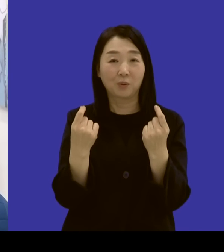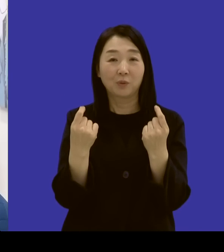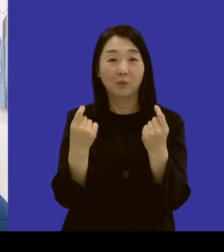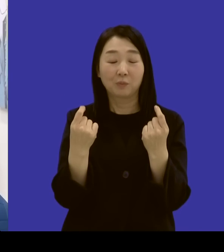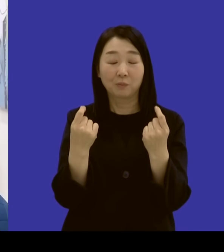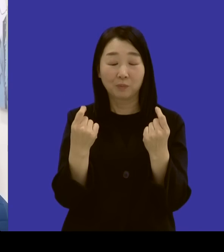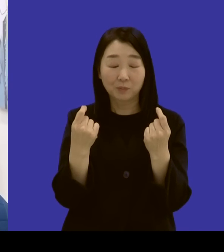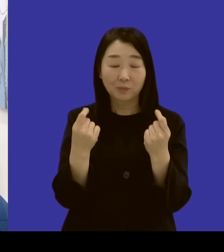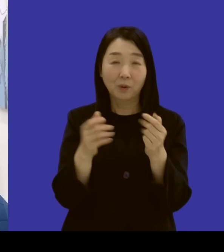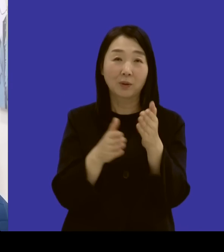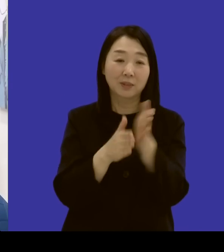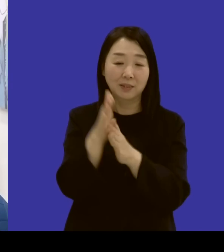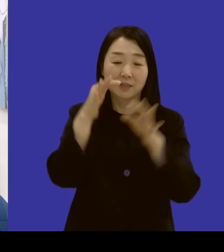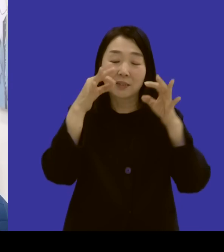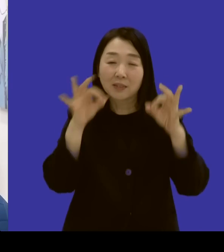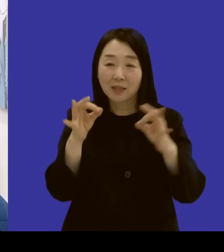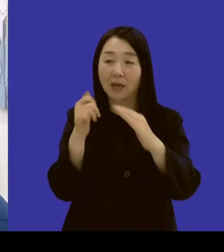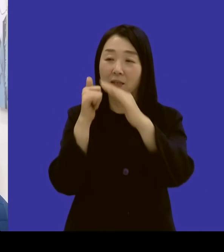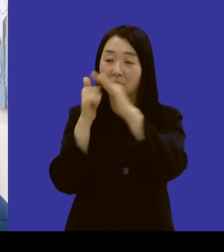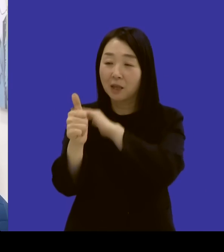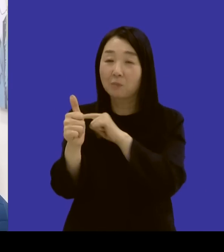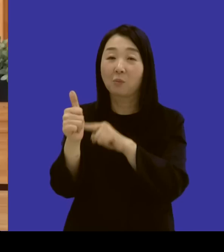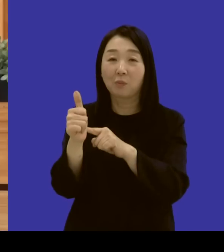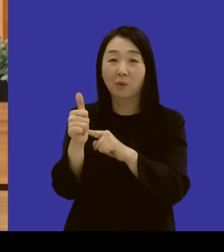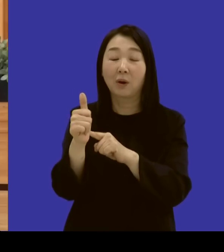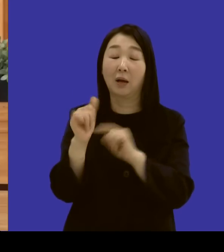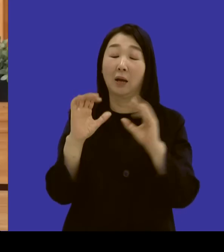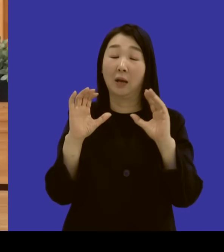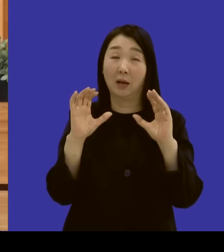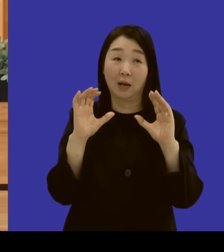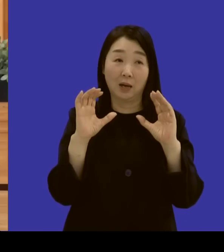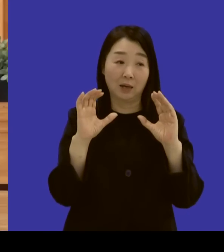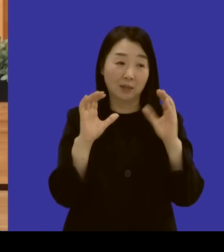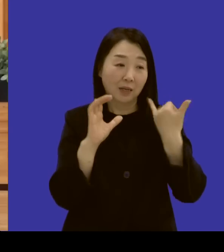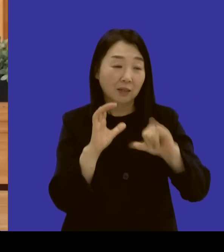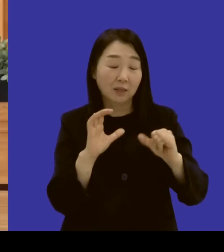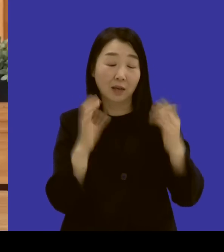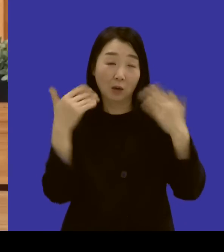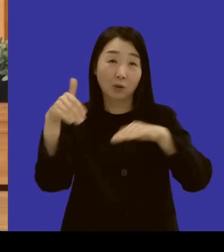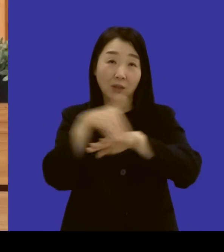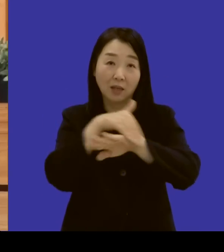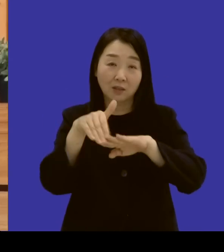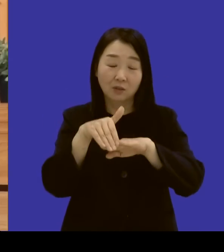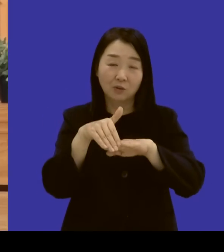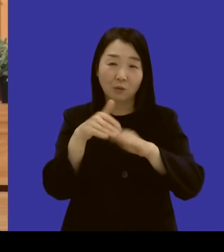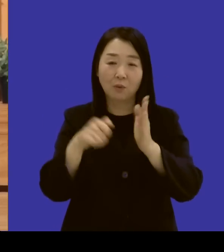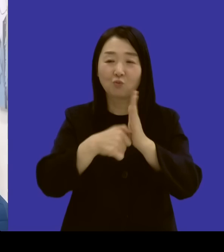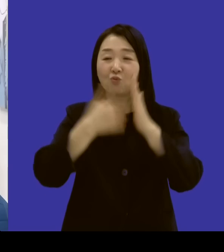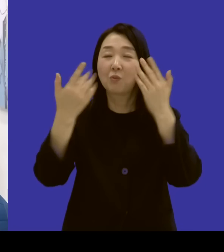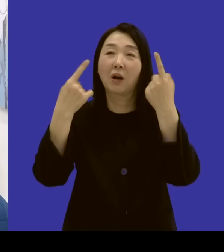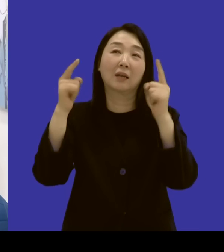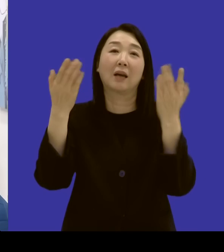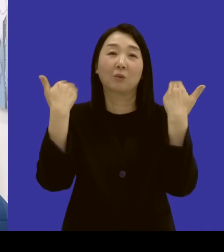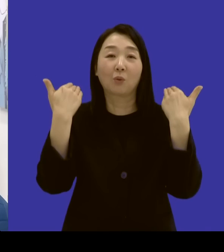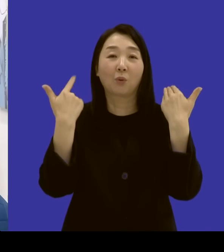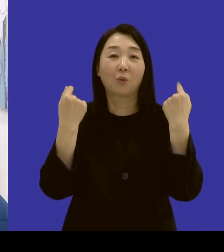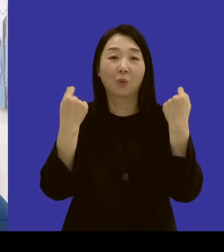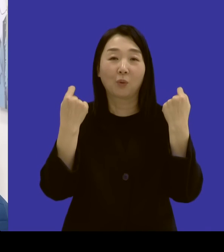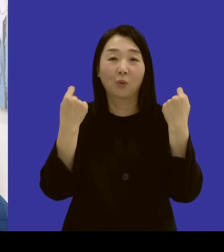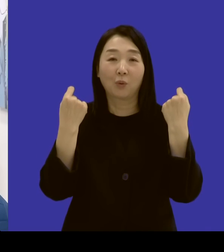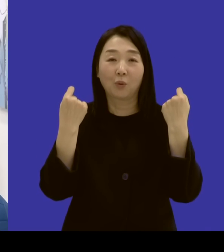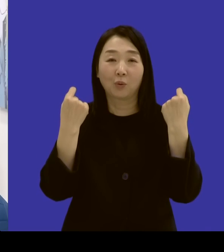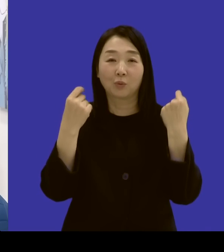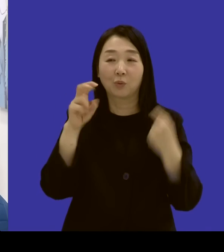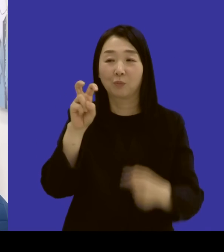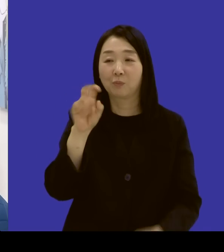시티뱅크의 CEO가 애들이 다니는 학교. 또 누구랑 최고 같이- 명문 학교? 예. 그러니까 마이클 제이 폭스